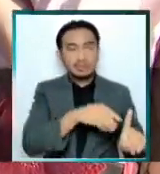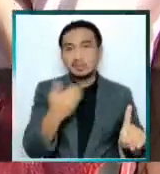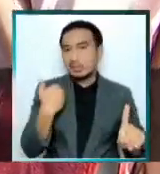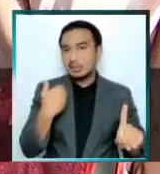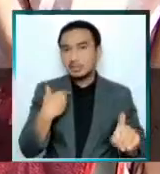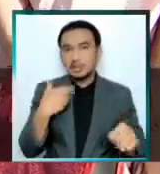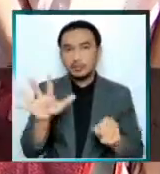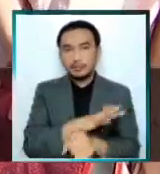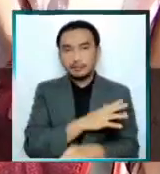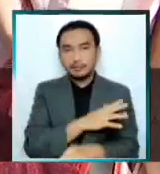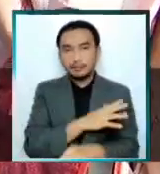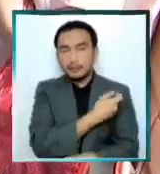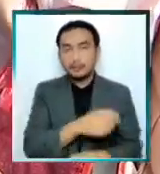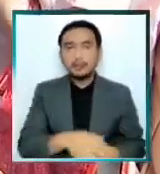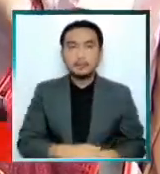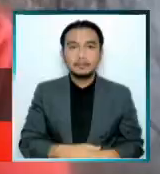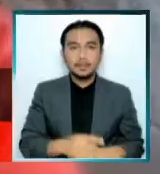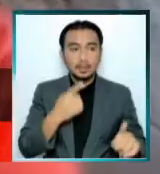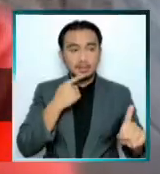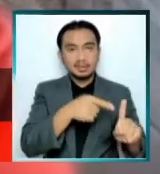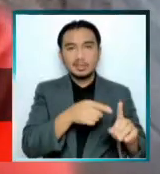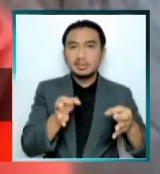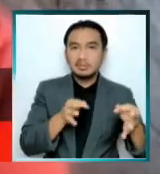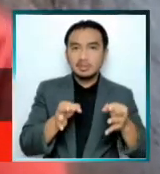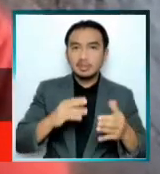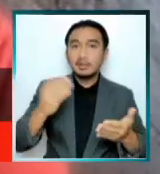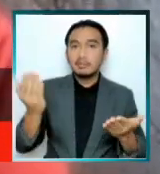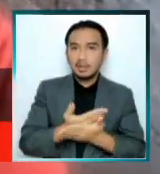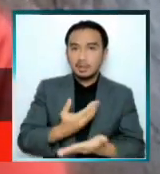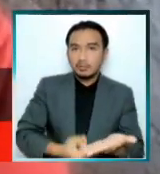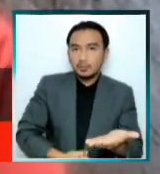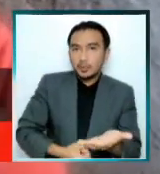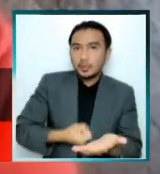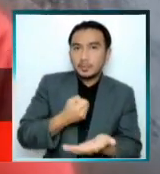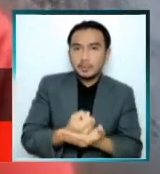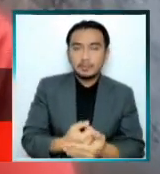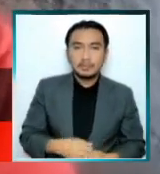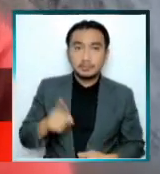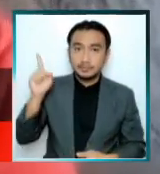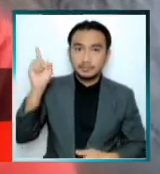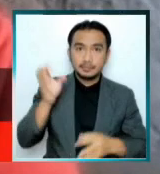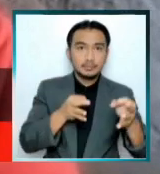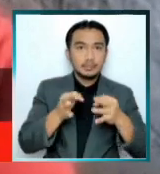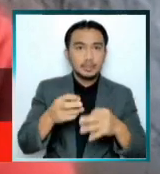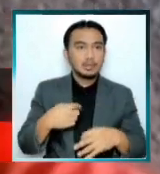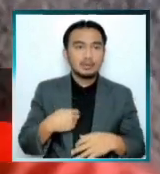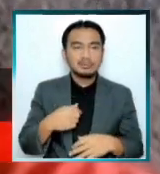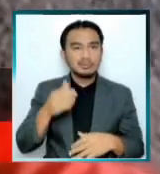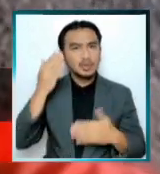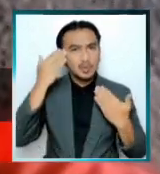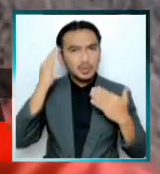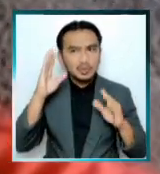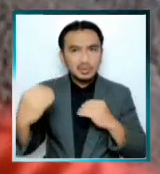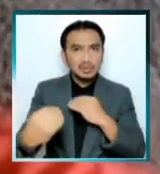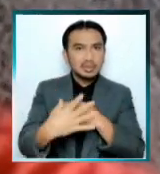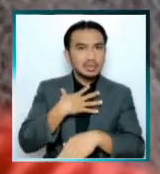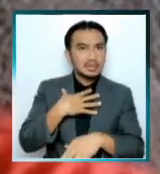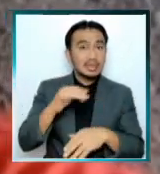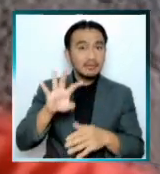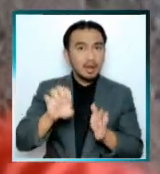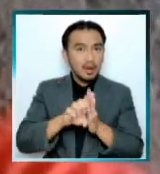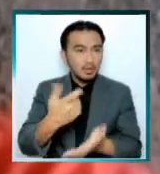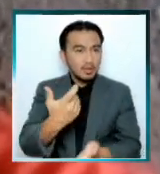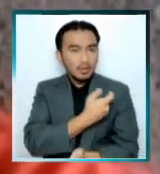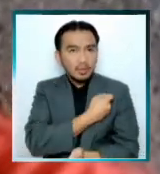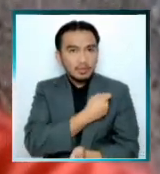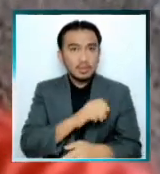niya, bagong panganak kasi siya. Hindi ko naman alam yung magiging epekto sa akin tsaka sa baby ko. October 31 po ako ng